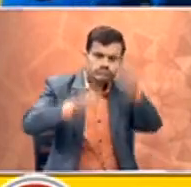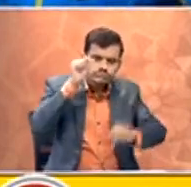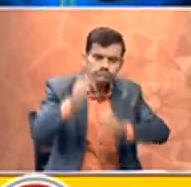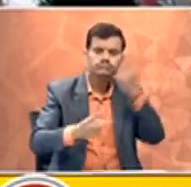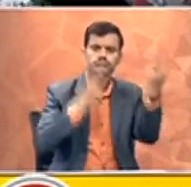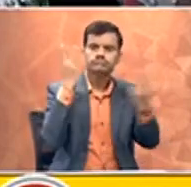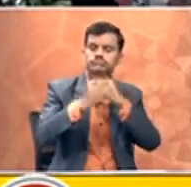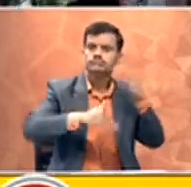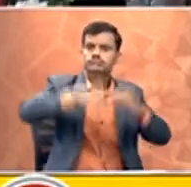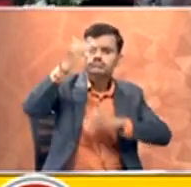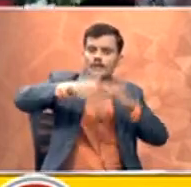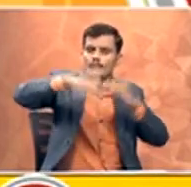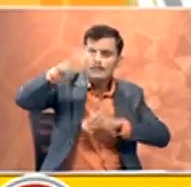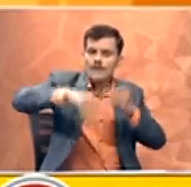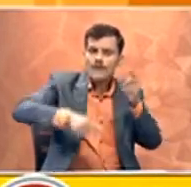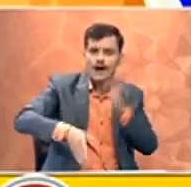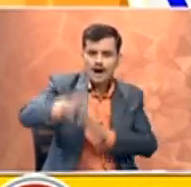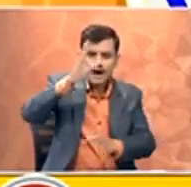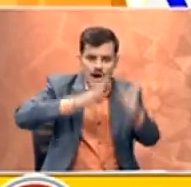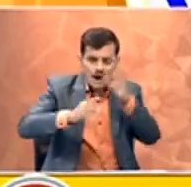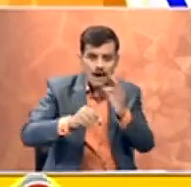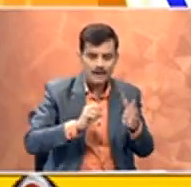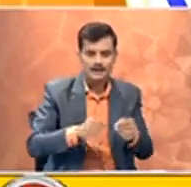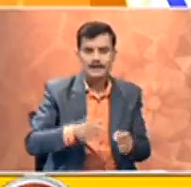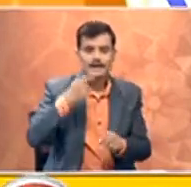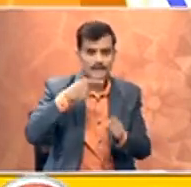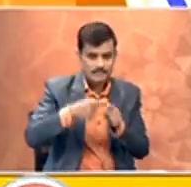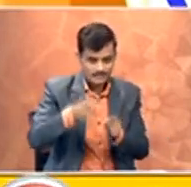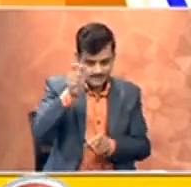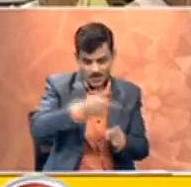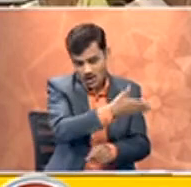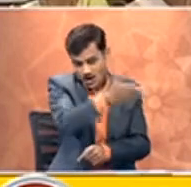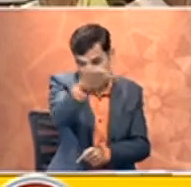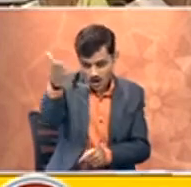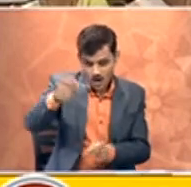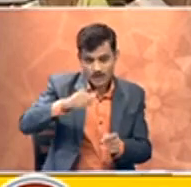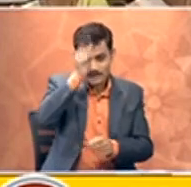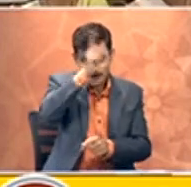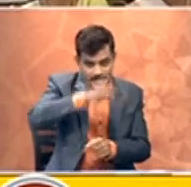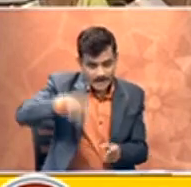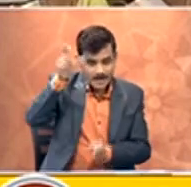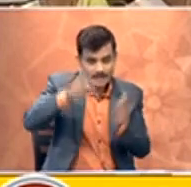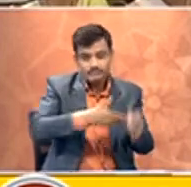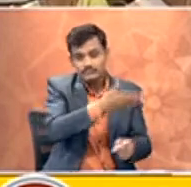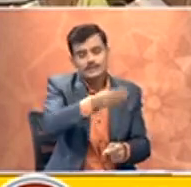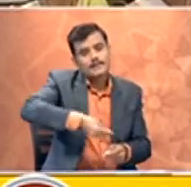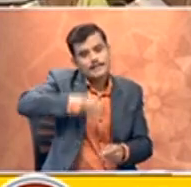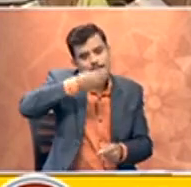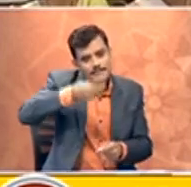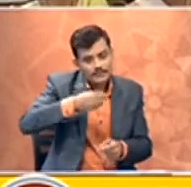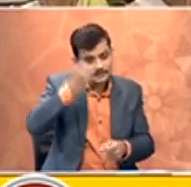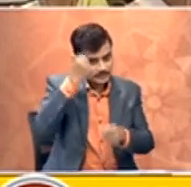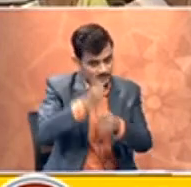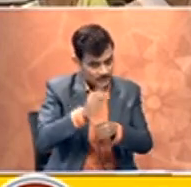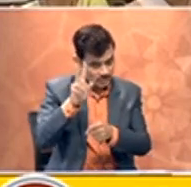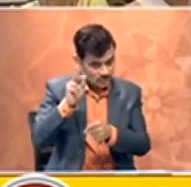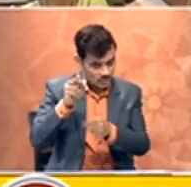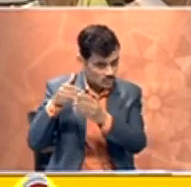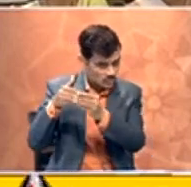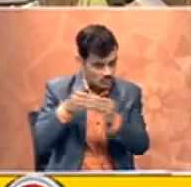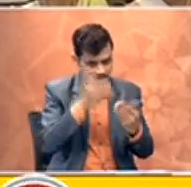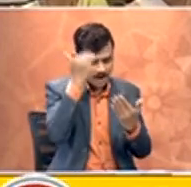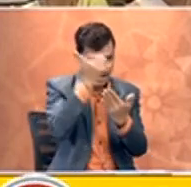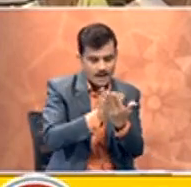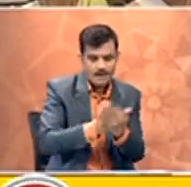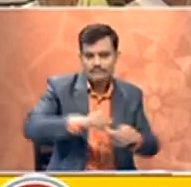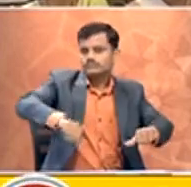रही है। मैं सभी देशवासियों को कहूंगा कि आइए मिलकर G20 के सम्मेलन को सफल